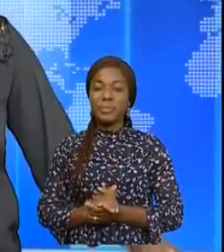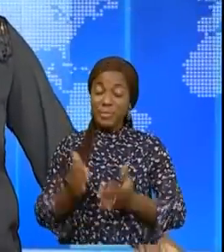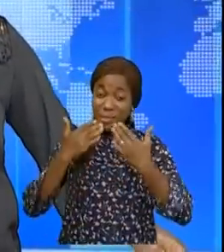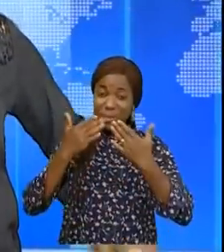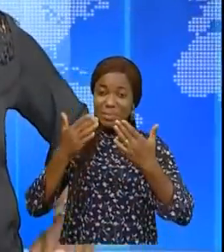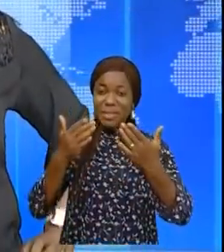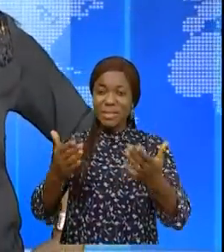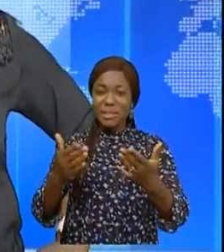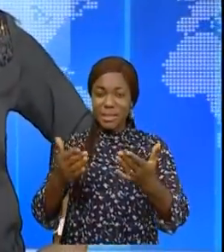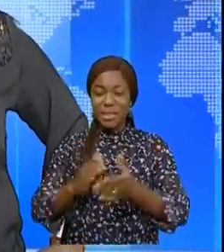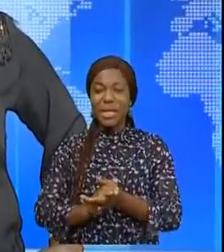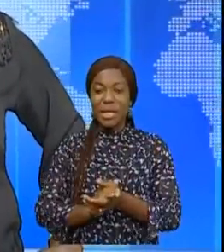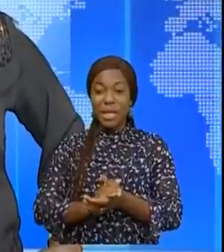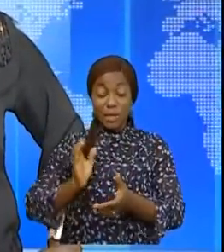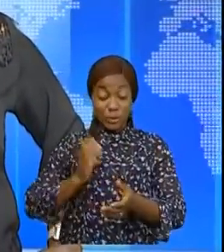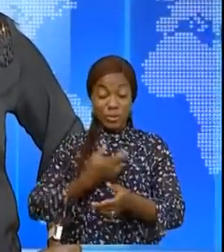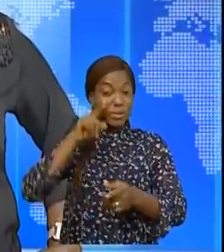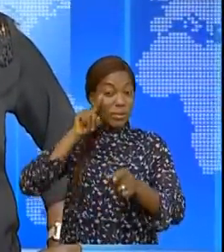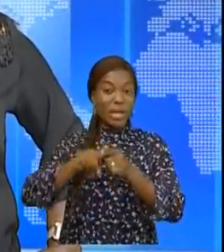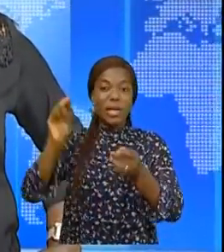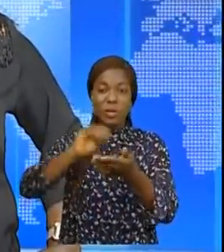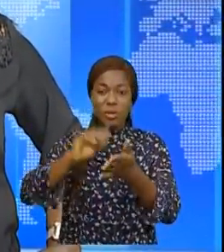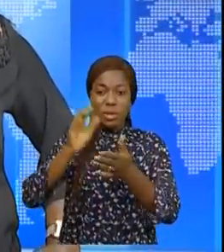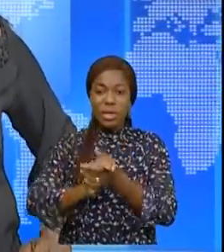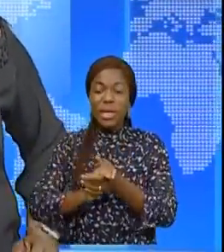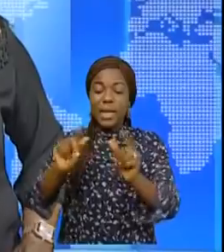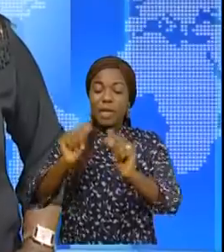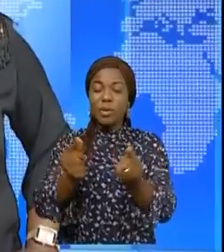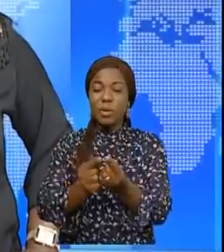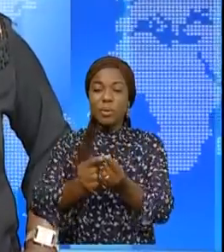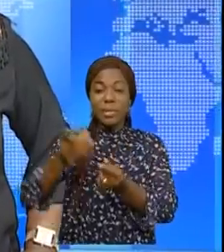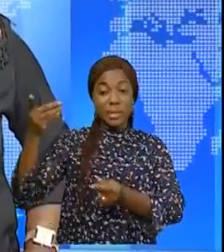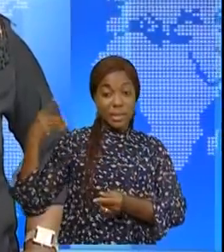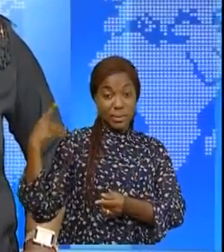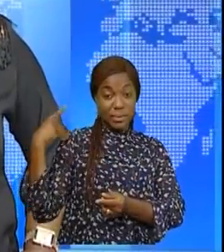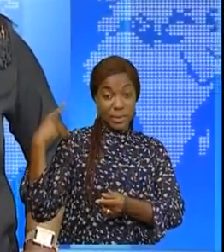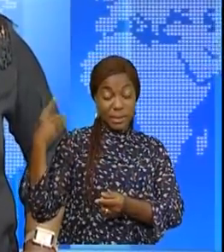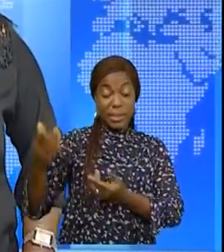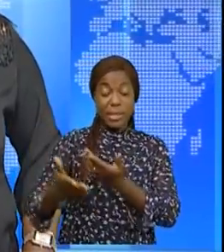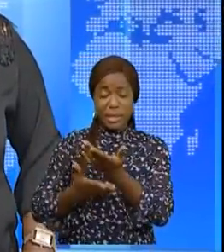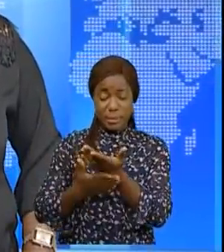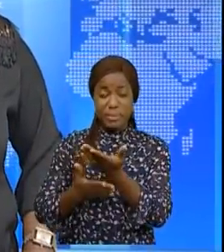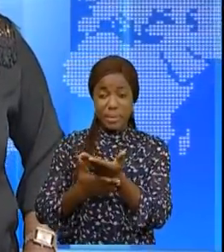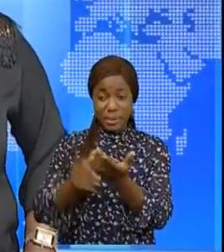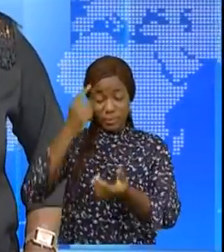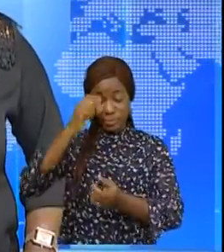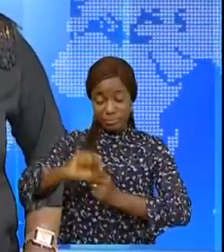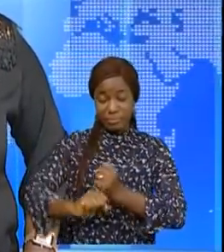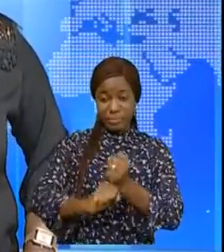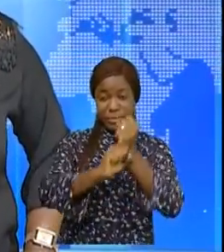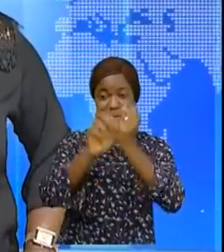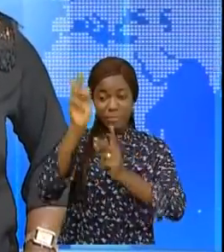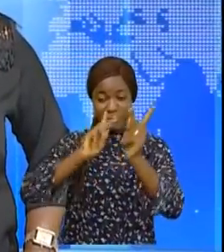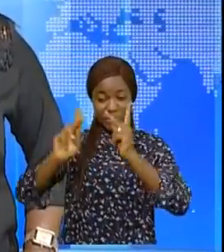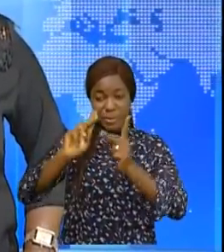Merci à Tuvar Wundi. Et le caucus des députés du Nord Kivu lance un appel de compassion et de solidarité à nos compatriotes de